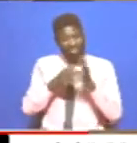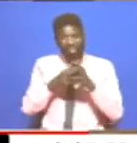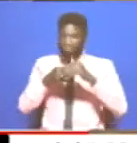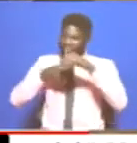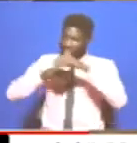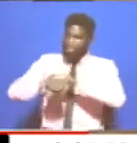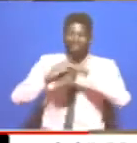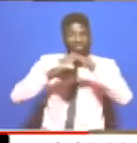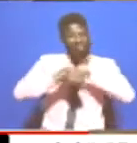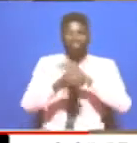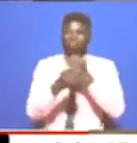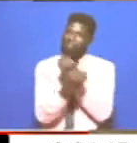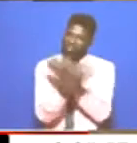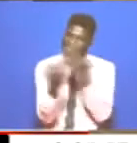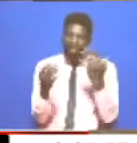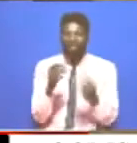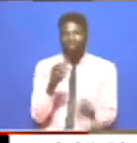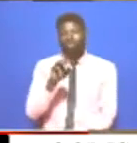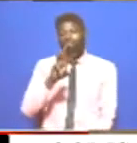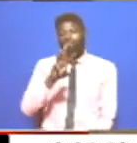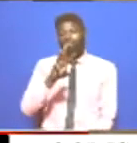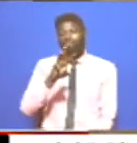Ingaso. Watu wa siri.